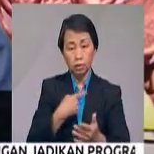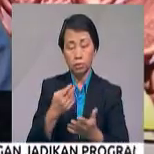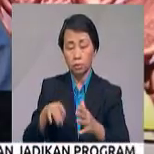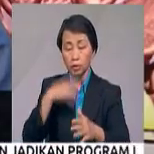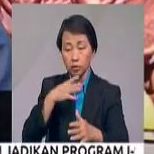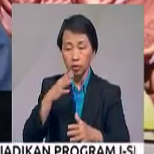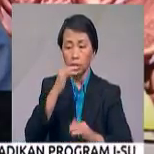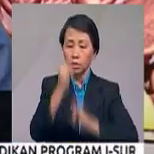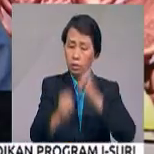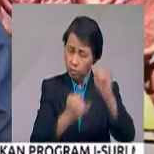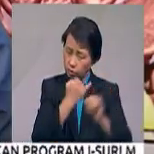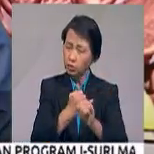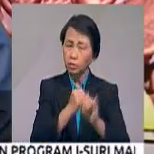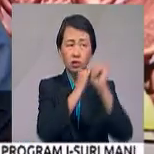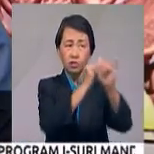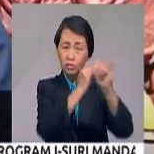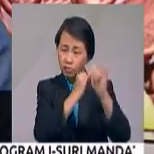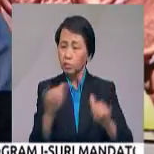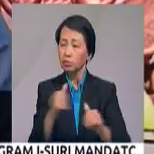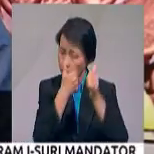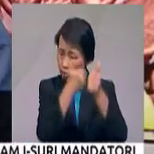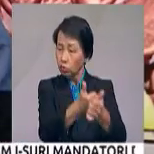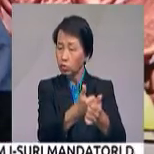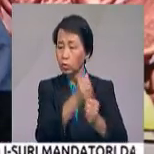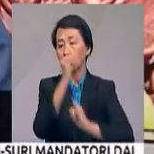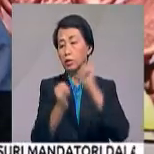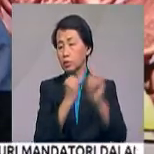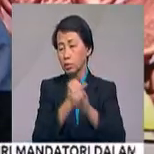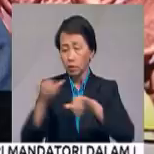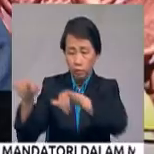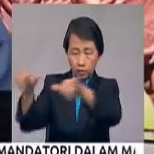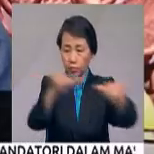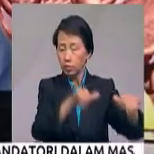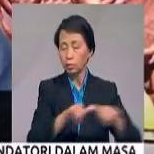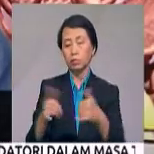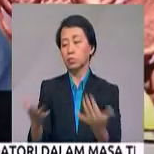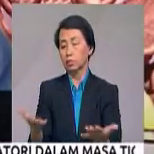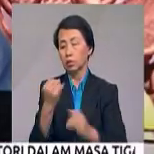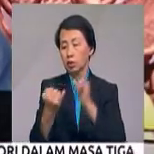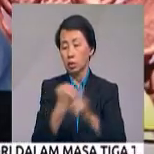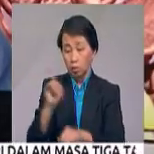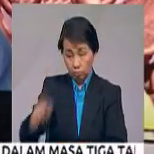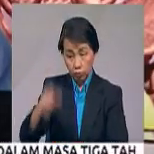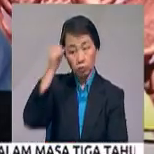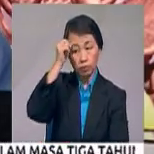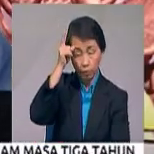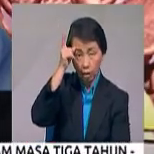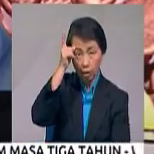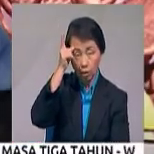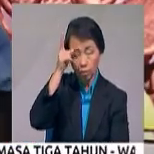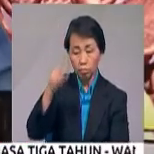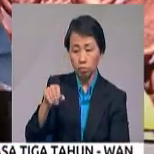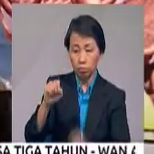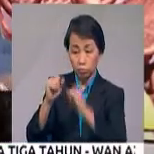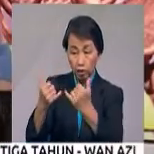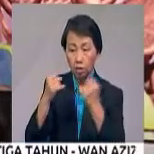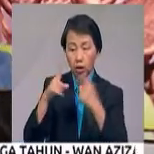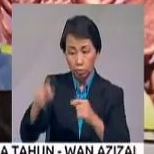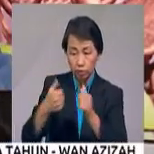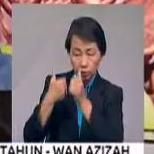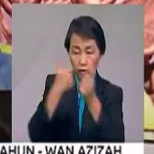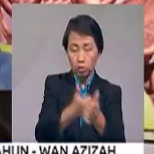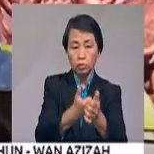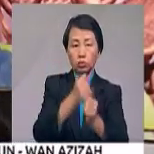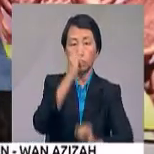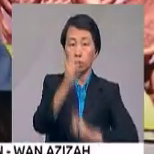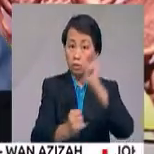the international standard. International standard. You must understand that you must follow international